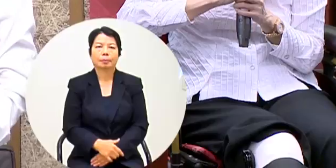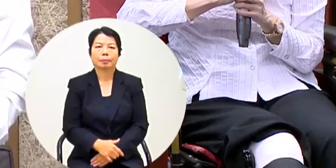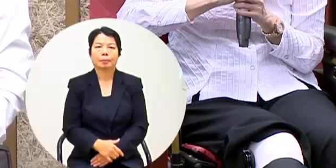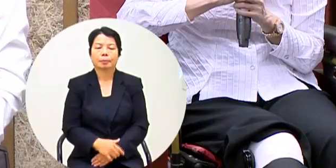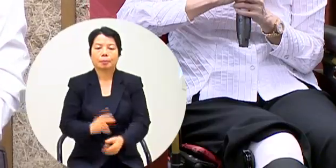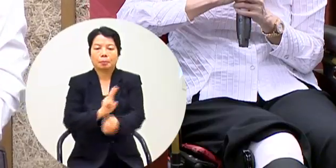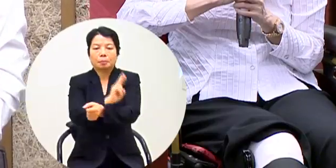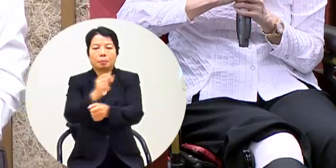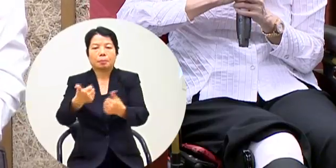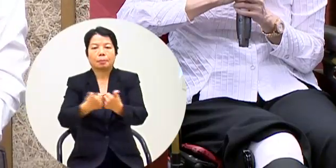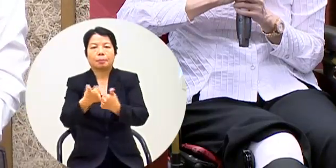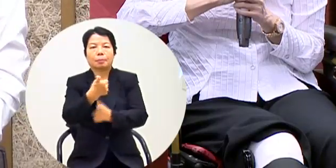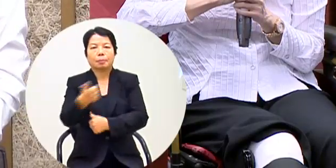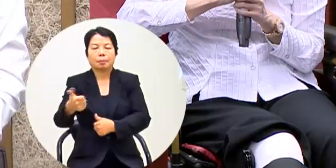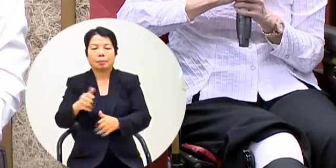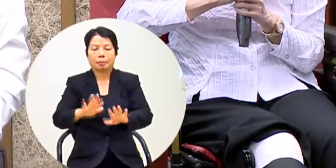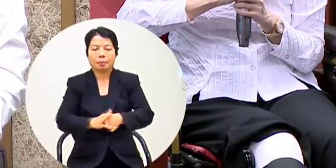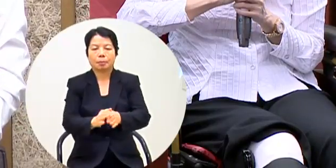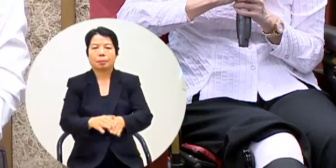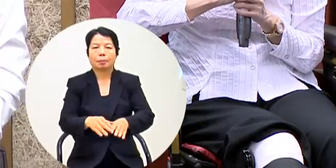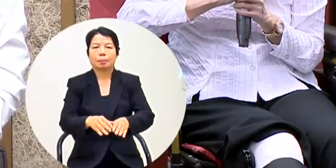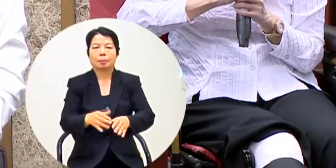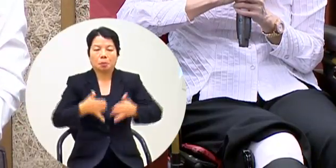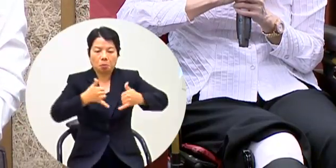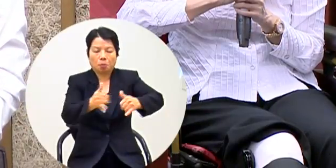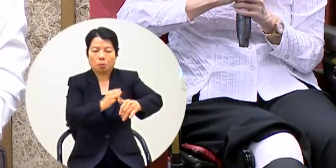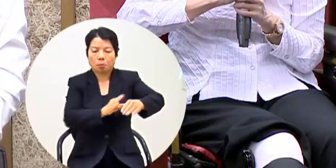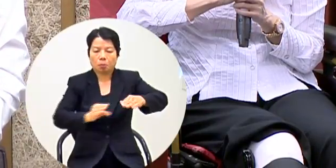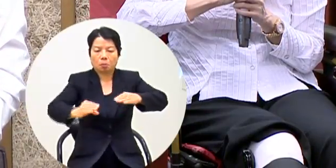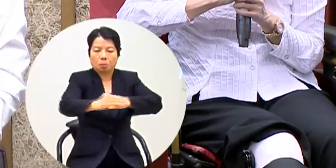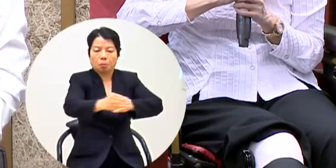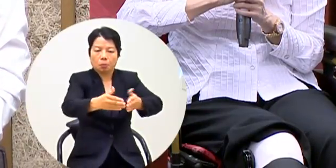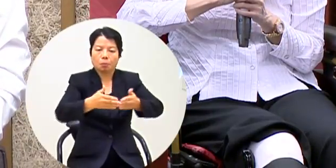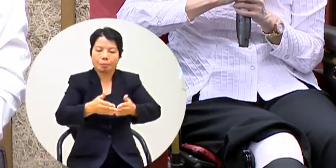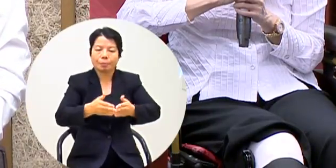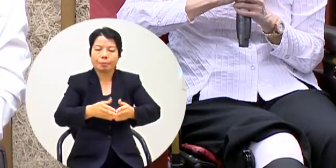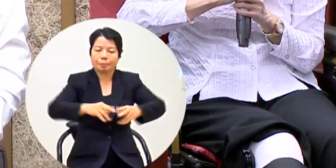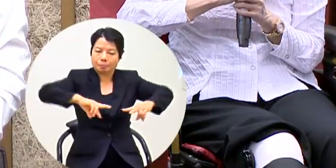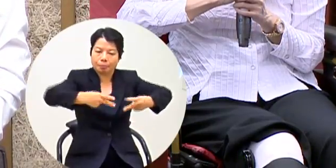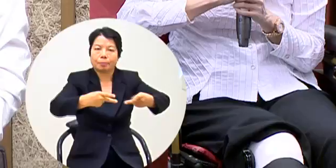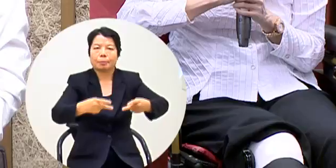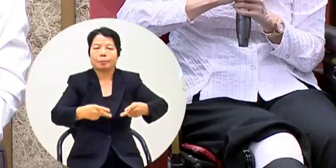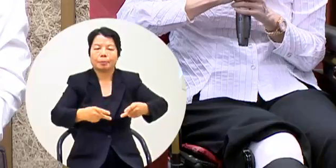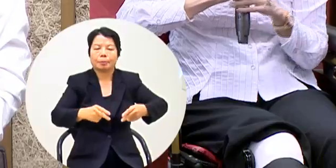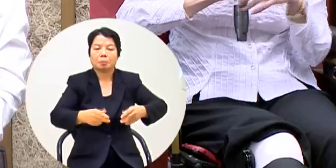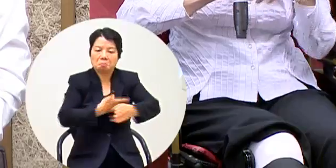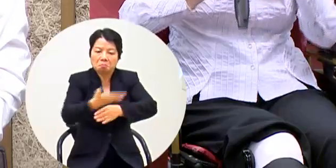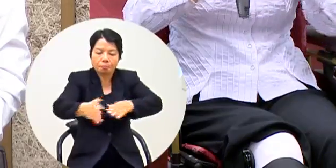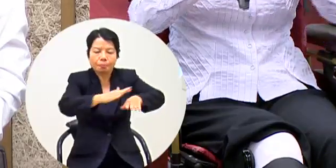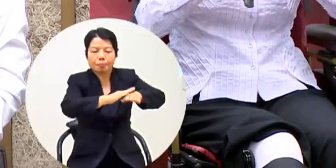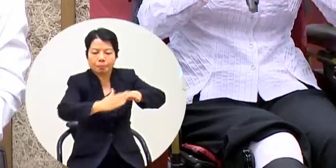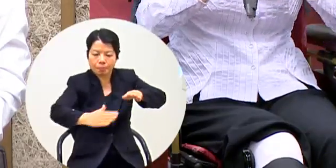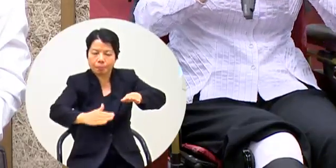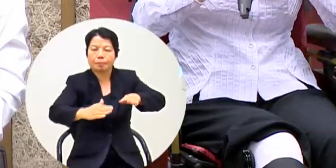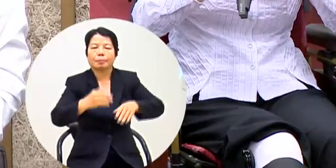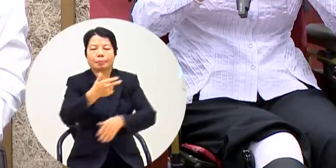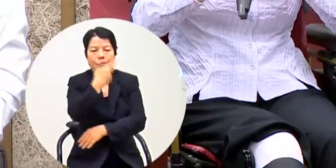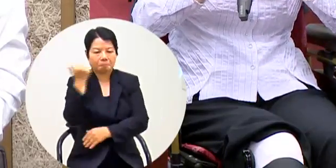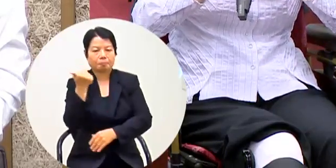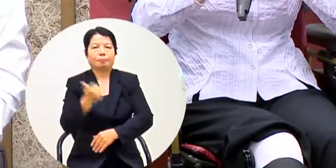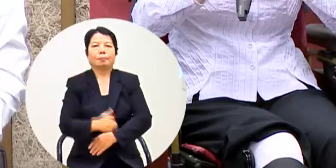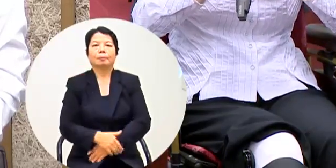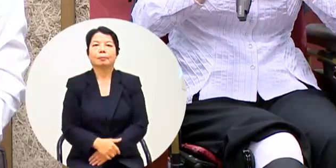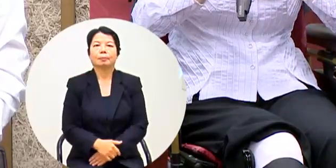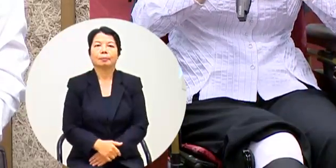街角的部分呢，这部分我们会来加强，把它顺平呢做得更好。 那另外呢，斜坡道的开口